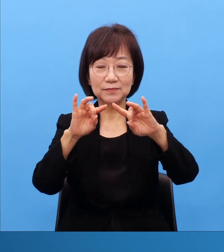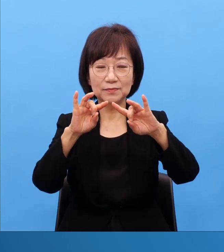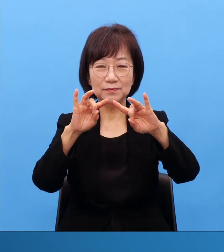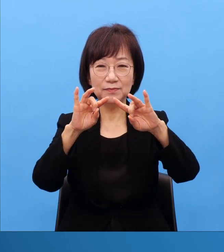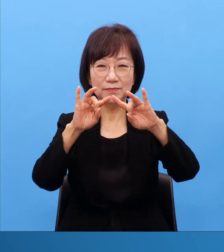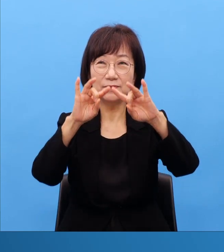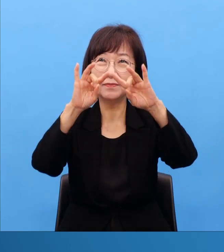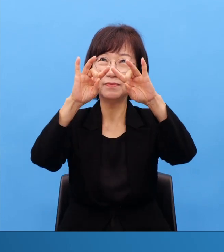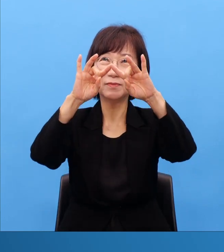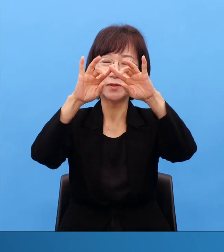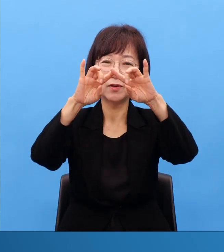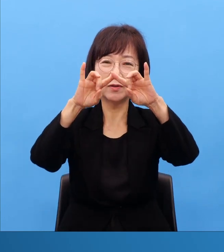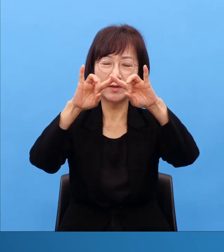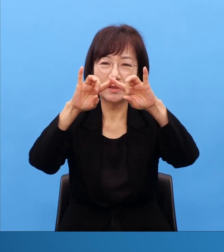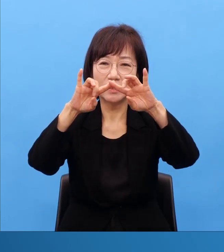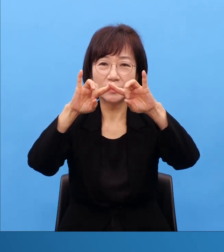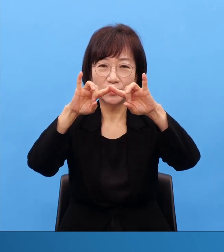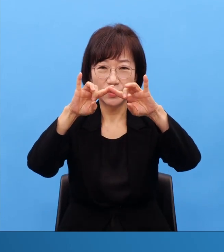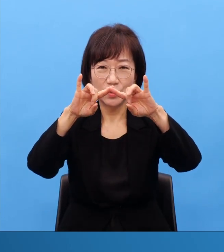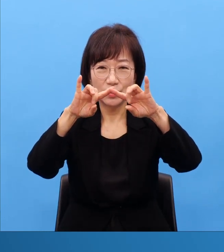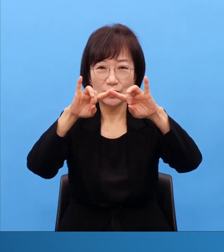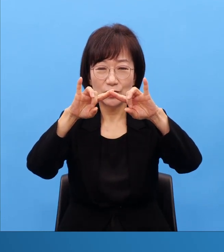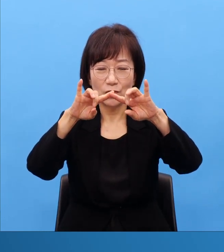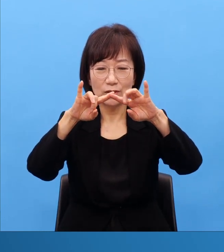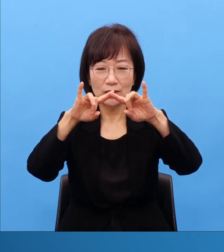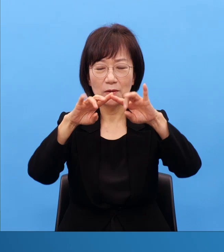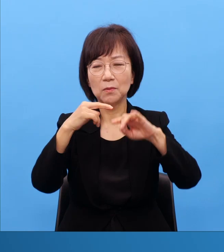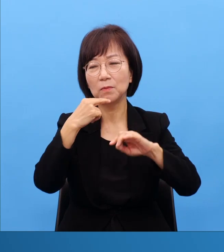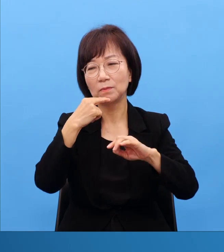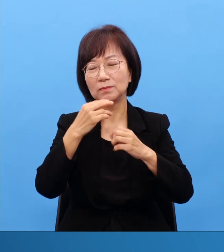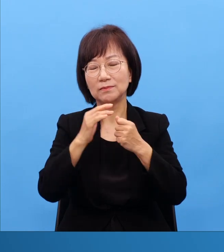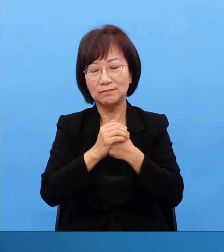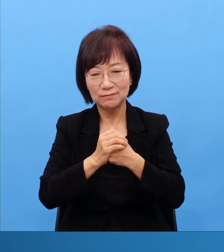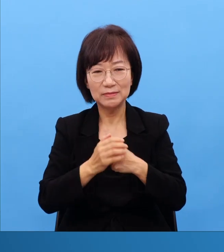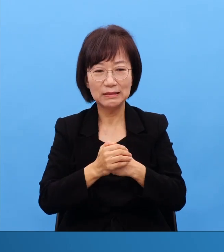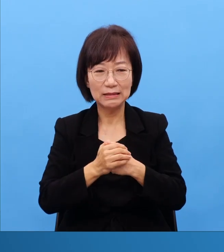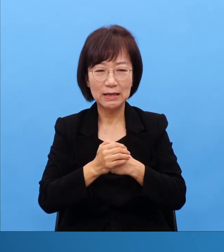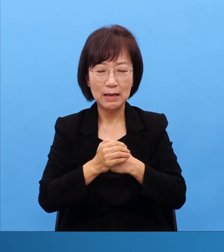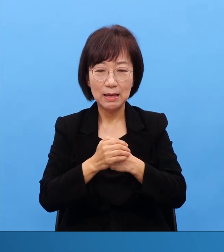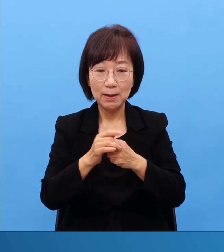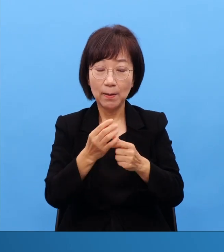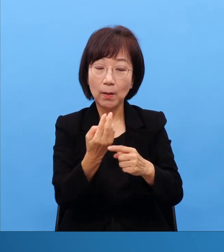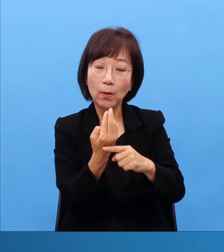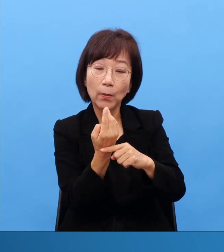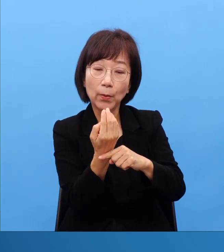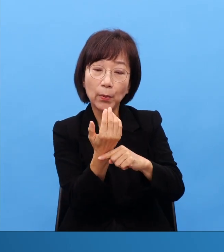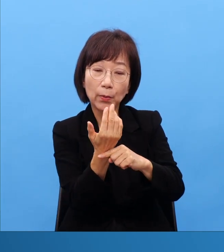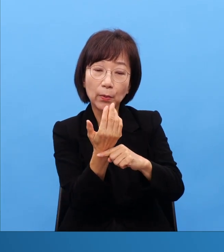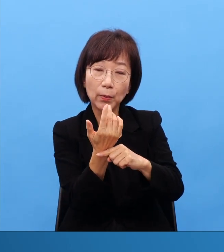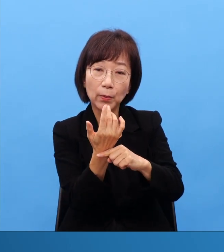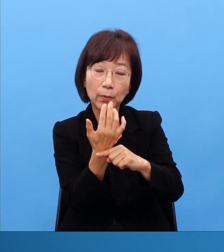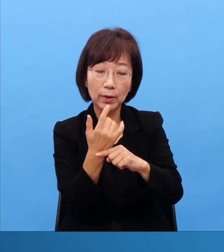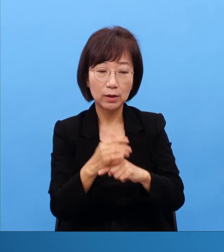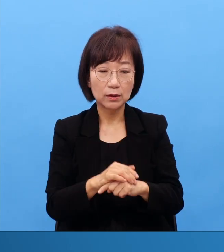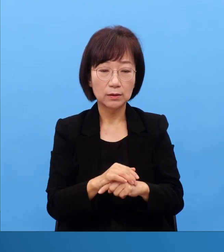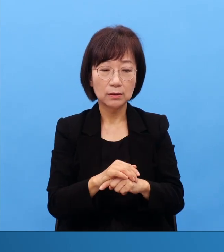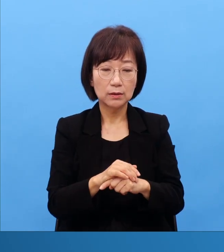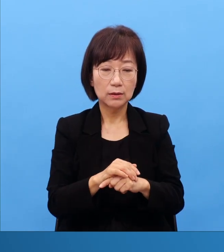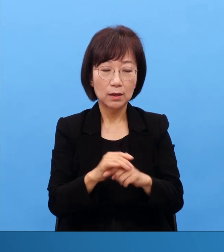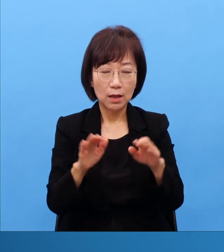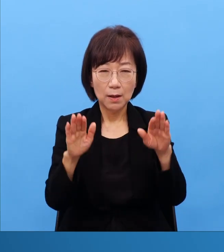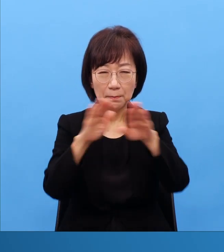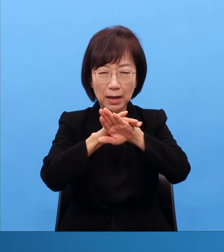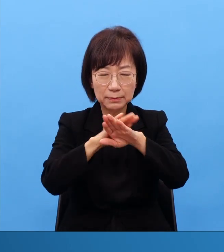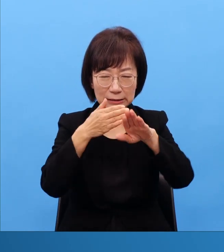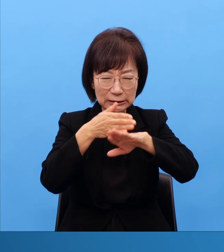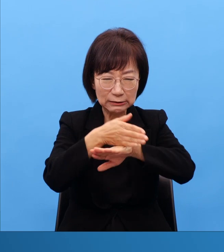공부하다가 우리 집에 불났어요. And when I was in middle school, we didn't have a lot of good electric generation, and so I had